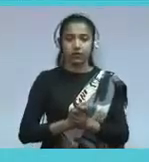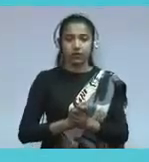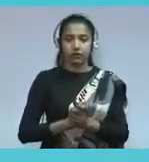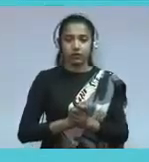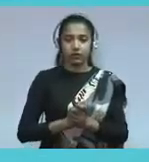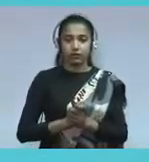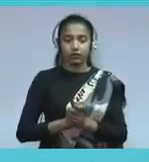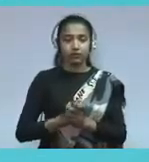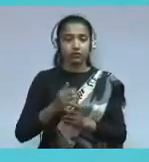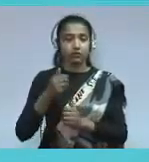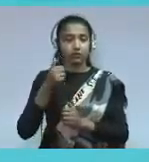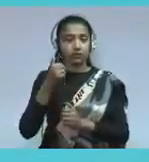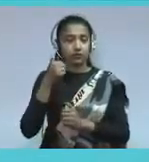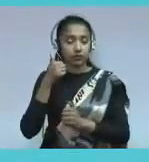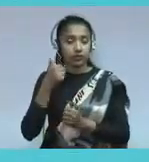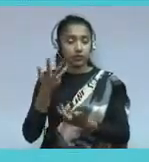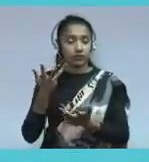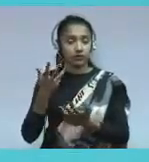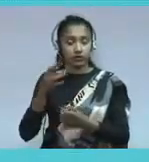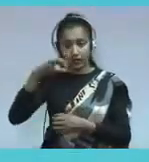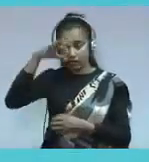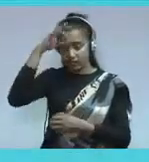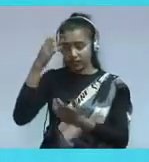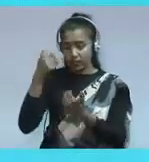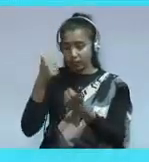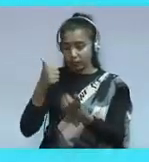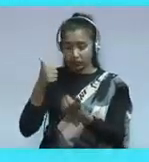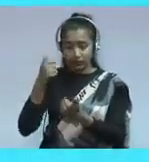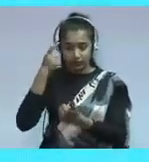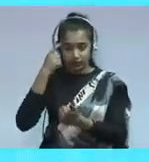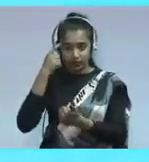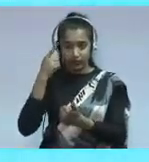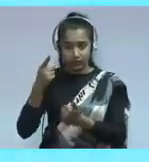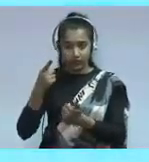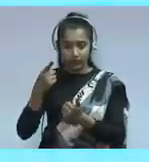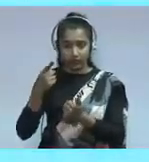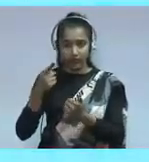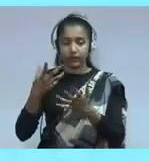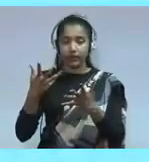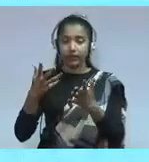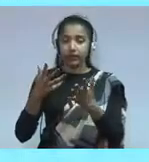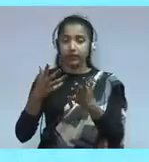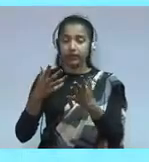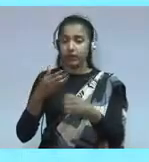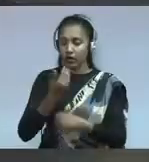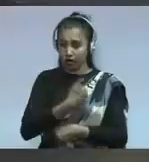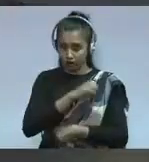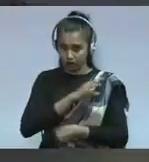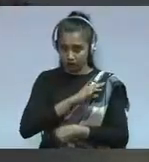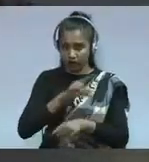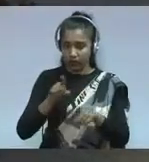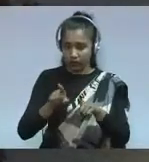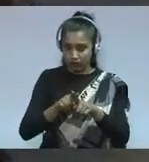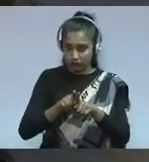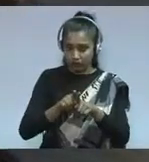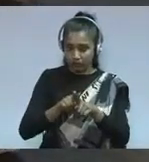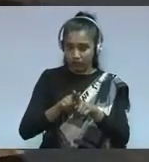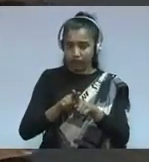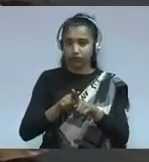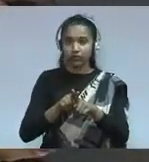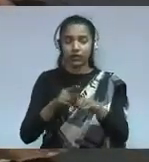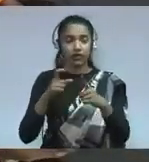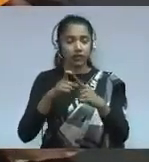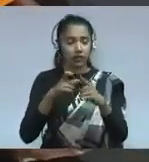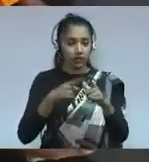ශාස්ත්‍රපති පූජ්‍ය හෙට්ටිපොල්ල දීරානන්ද හිමි, ශාස්ත්‍රපති පූජ්‍ය පස්සරමුල්ලේ දයාවංශ හිමි,